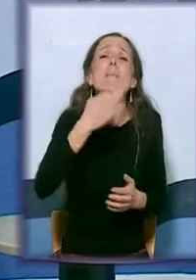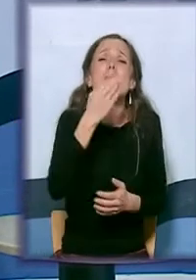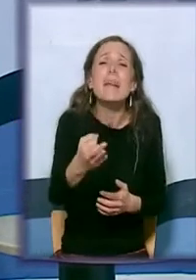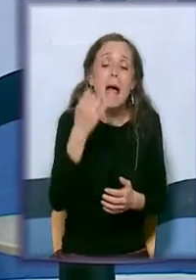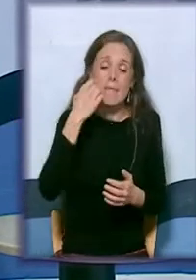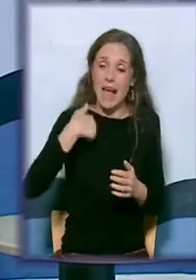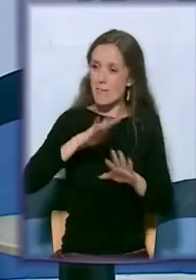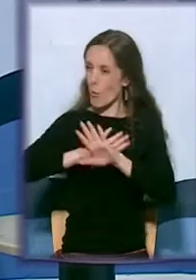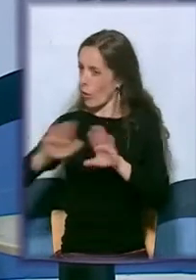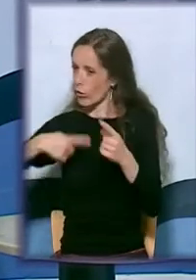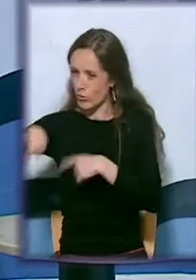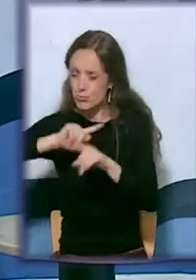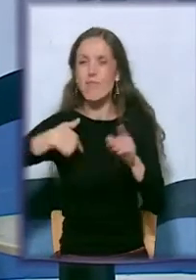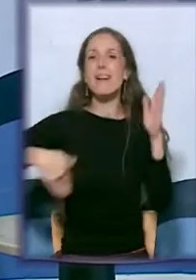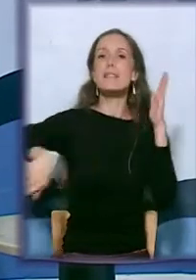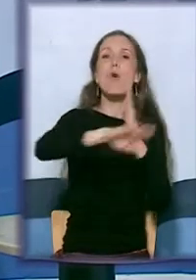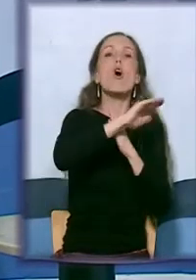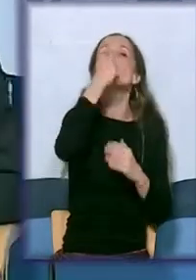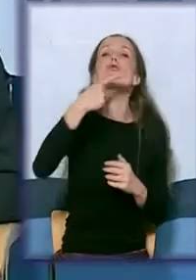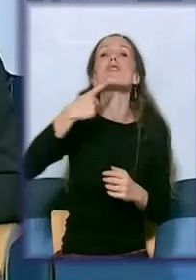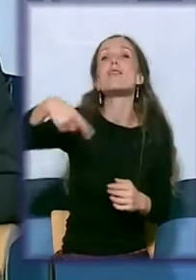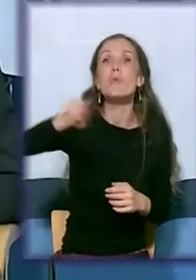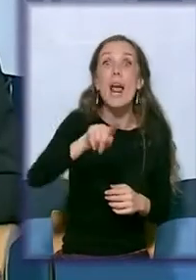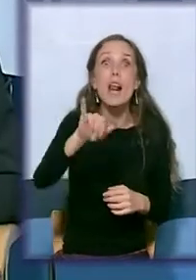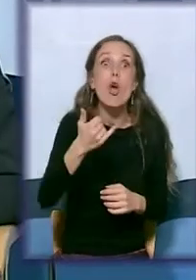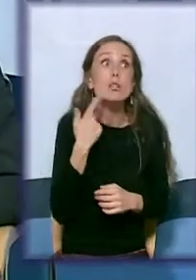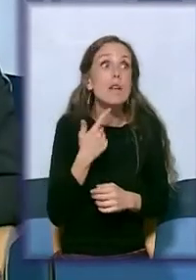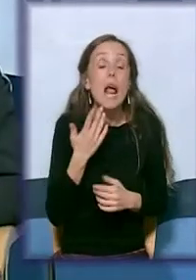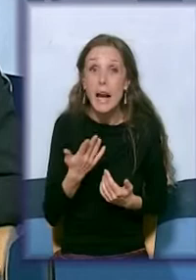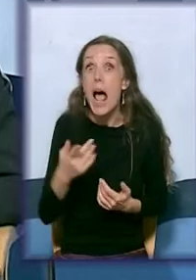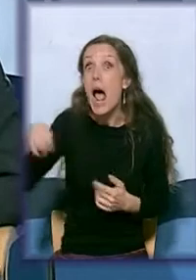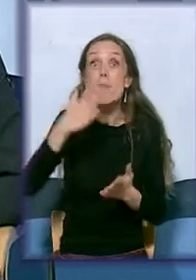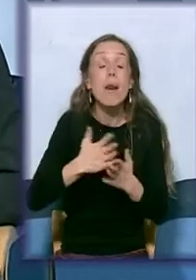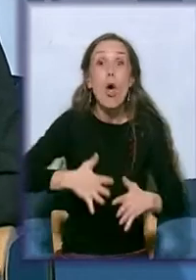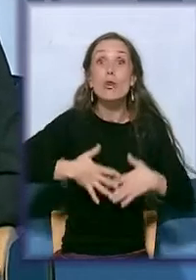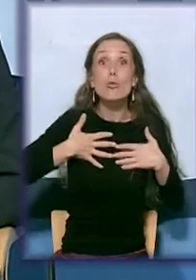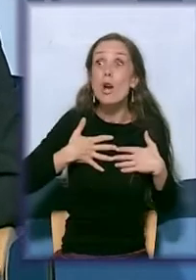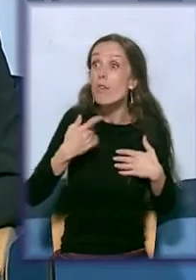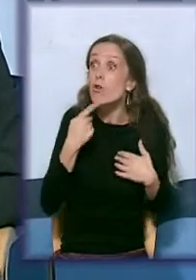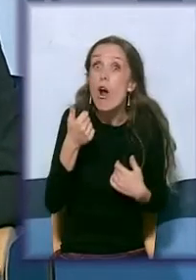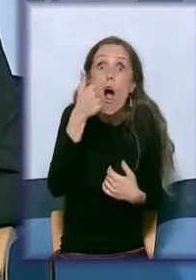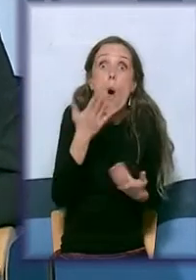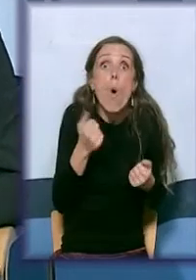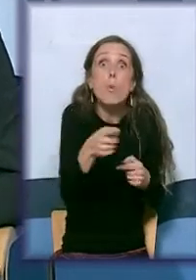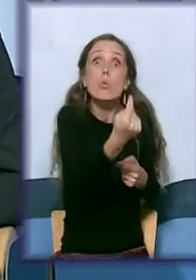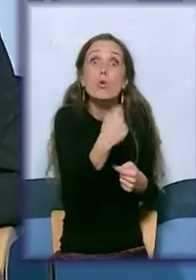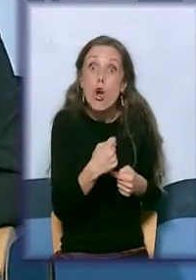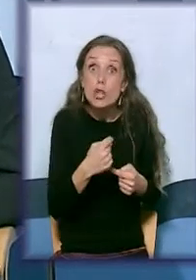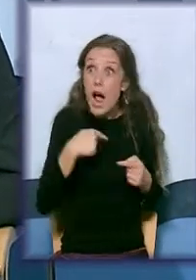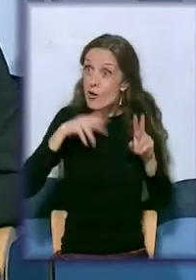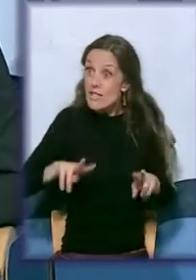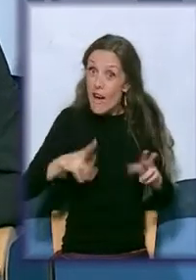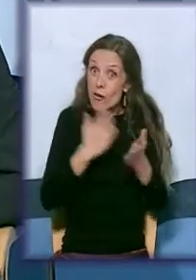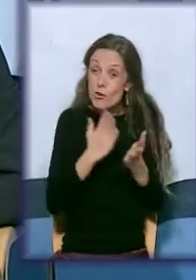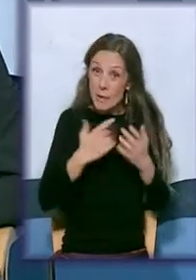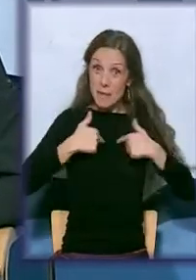korisnici i zaposleni. Bili su oduševljeni, kao, otkud oni, kao, šta će sada da rade, kao, ćemo biti na televiziji, to je